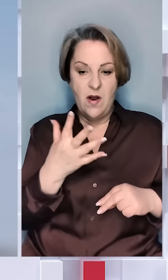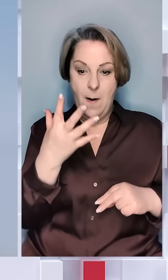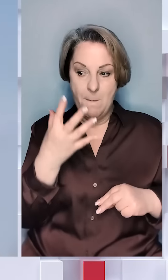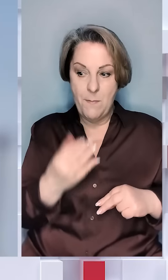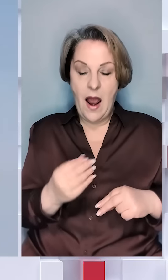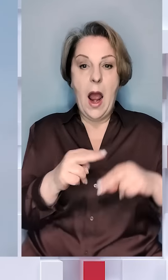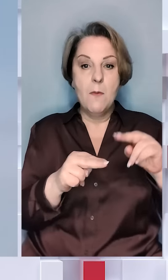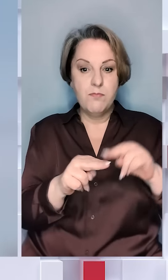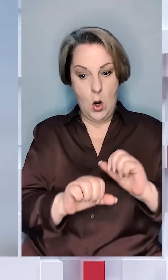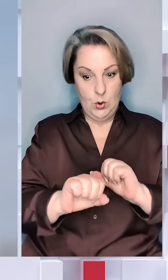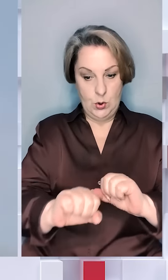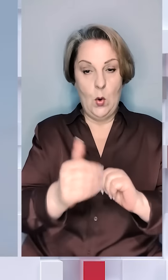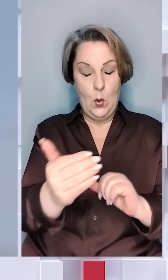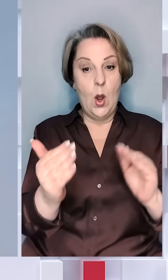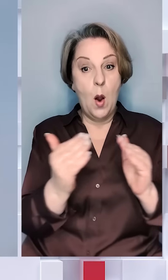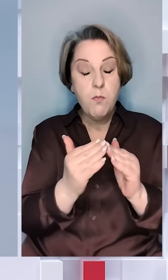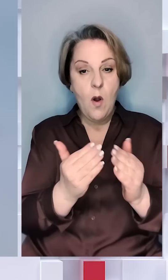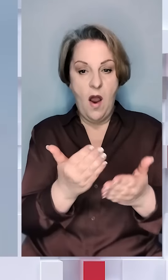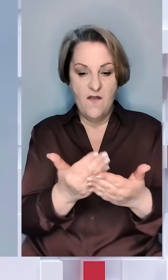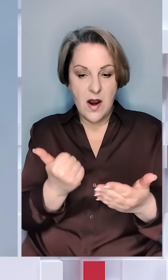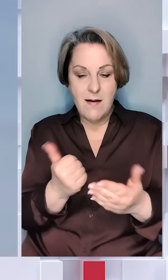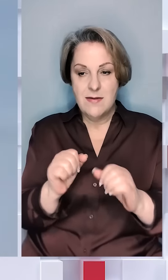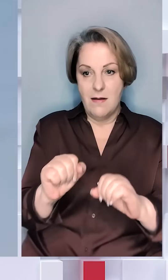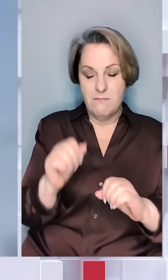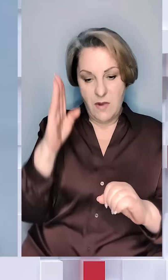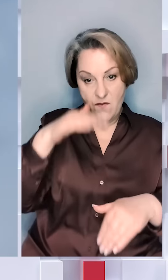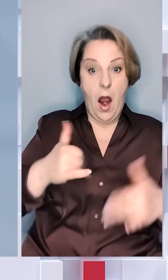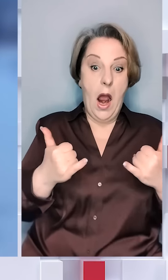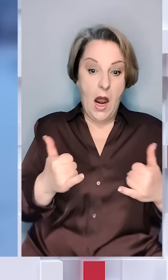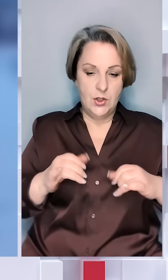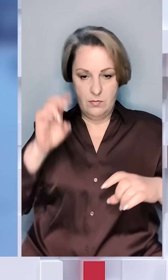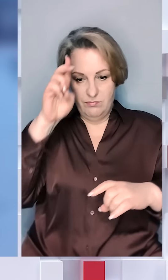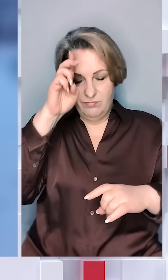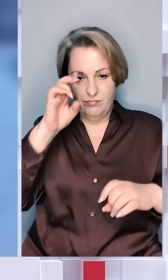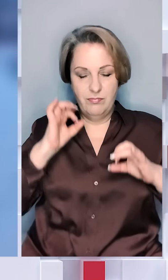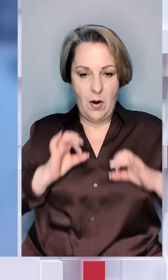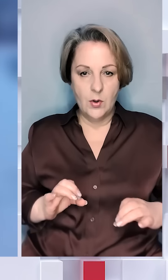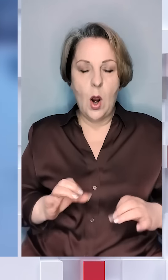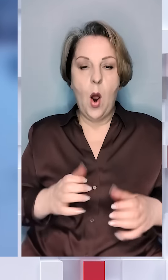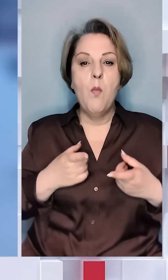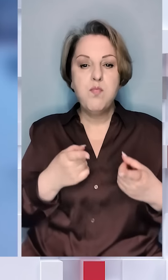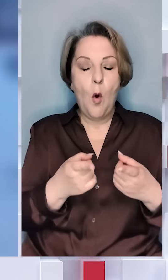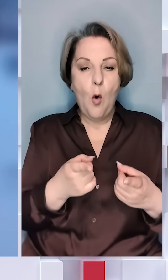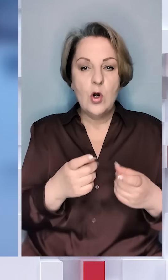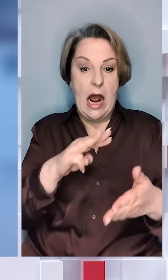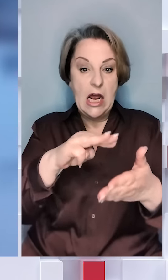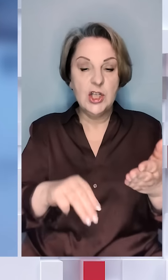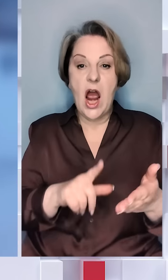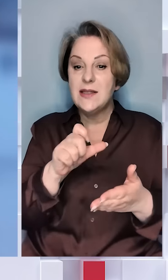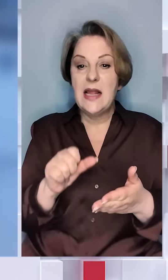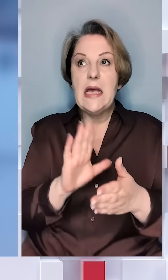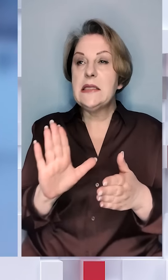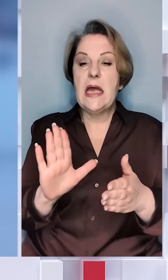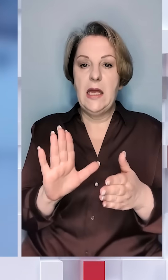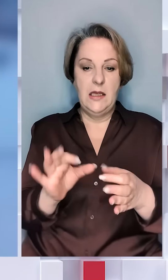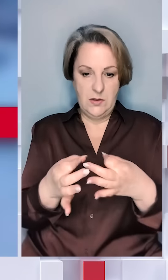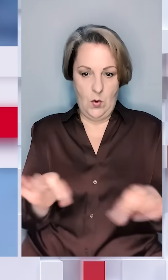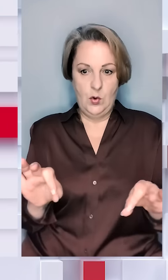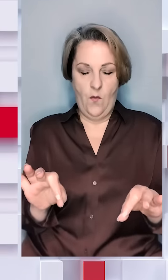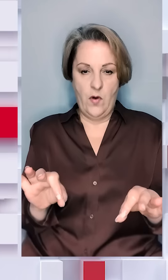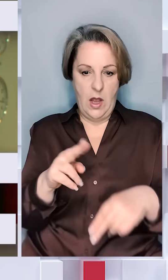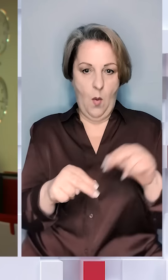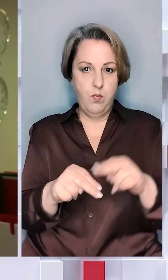5 днів, і споруда таки захистила їхні будинки від паводка. Утім, нині чиновники погрожують штрафом за несанкціоноване будівництво.